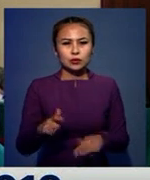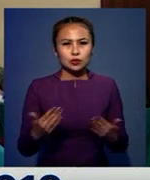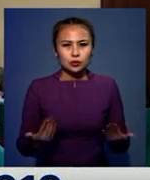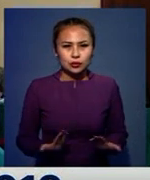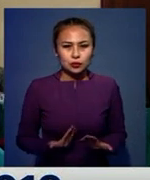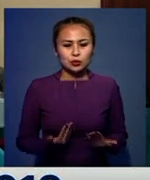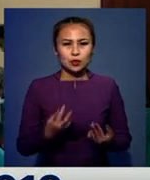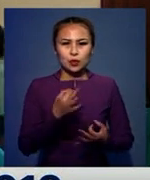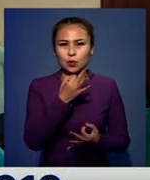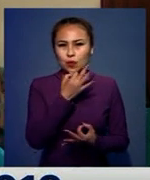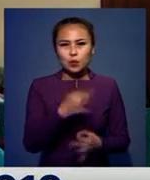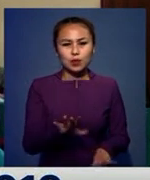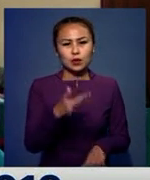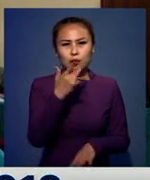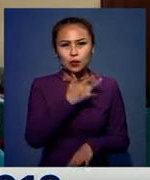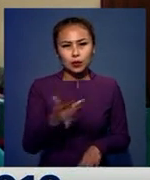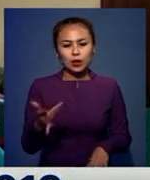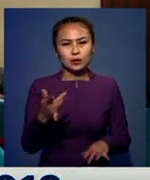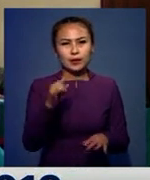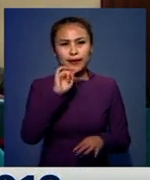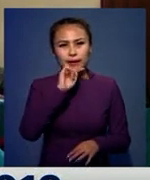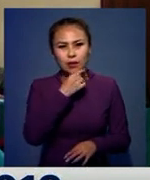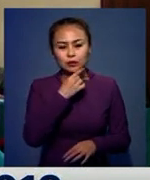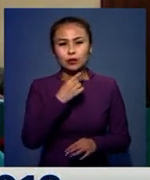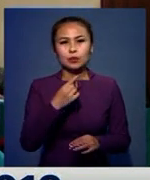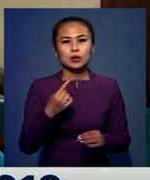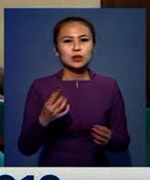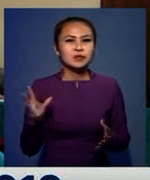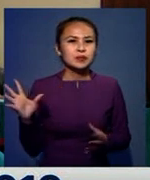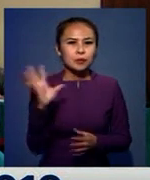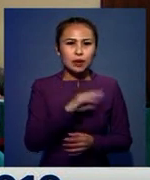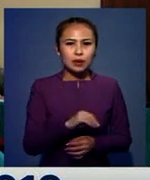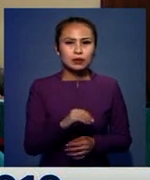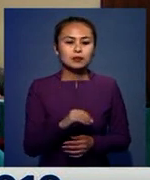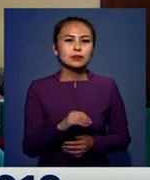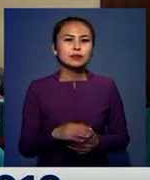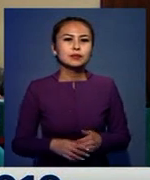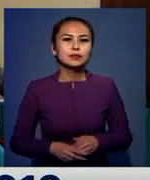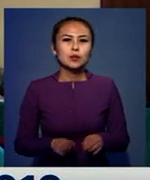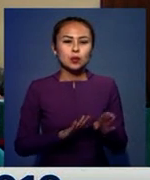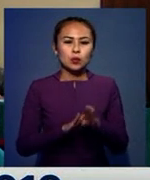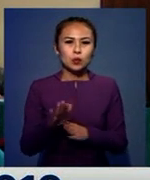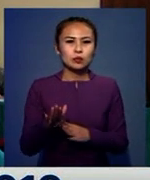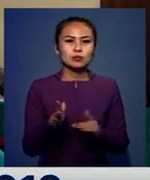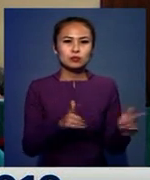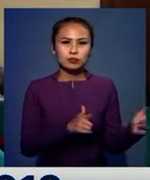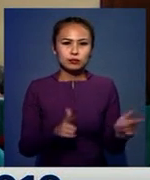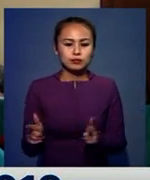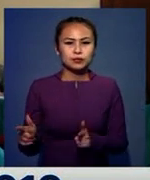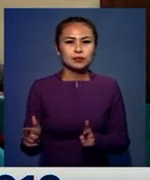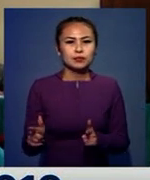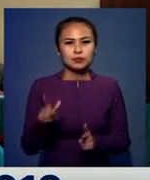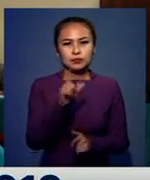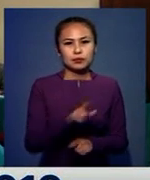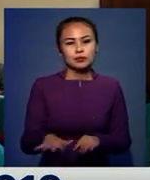әлеуметтік, саяси, рухани, экономикалық сипаттардың бәрін толық сақтай отырып,